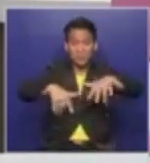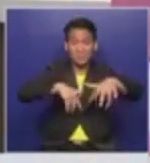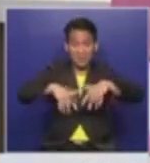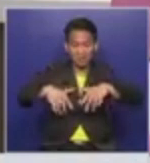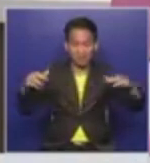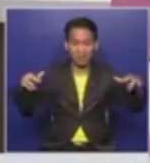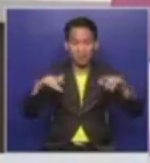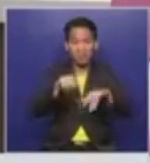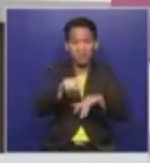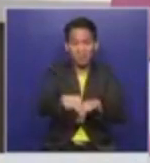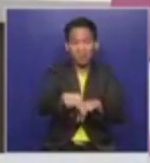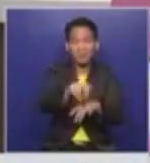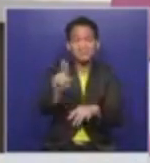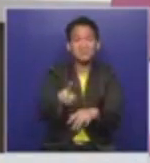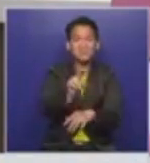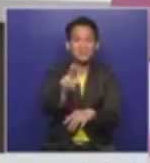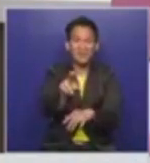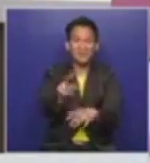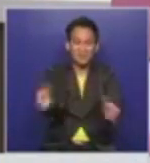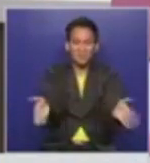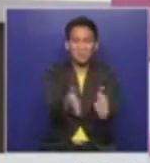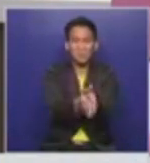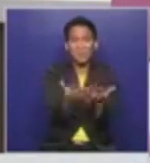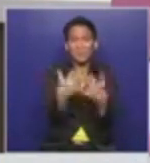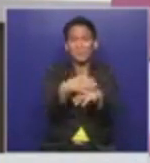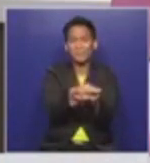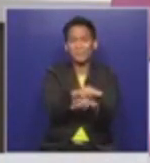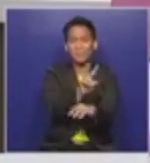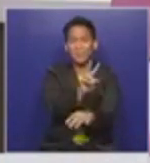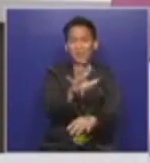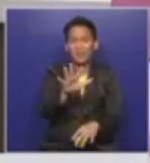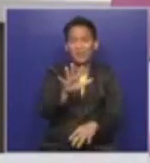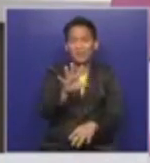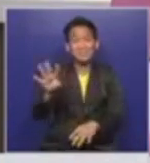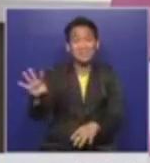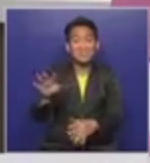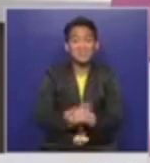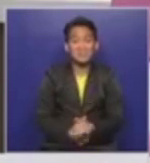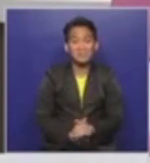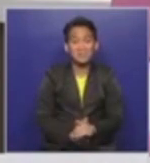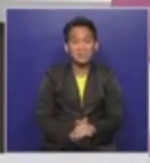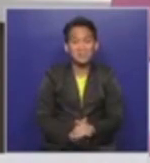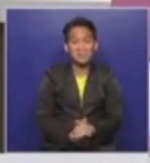นะครับซึ่งขนาดนั้นเนี่ยเรื่องค่าใช้สอยเกี่ยวกับการธนาทรัพย์สินที่ชนทั่วไปใช้ซอยร่วมกันและก็5ข้อ 6แล้วก็มีการแก้ไขเพิ่มเติมใน 244ฉบับที่2